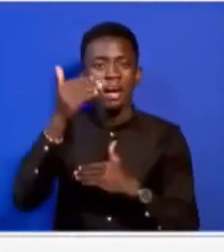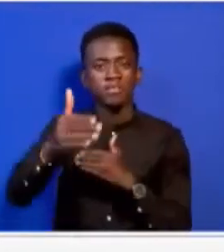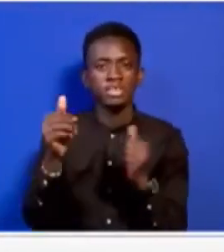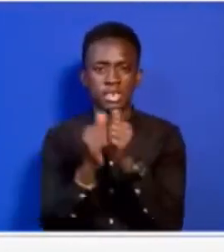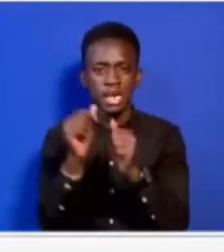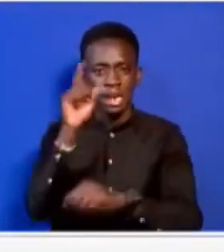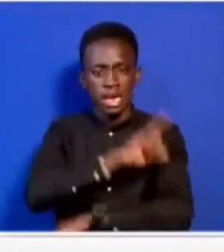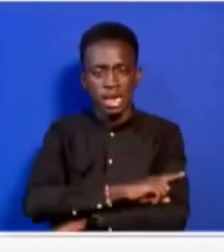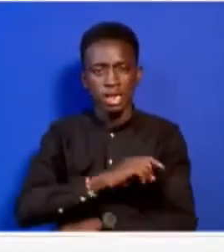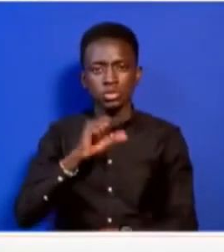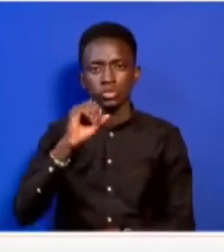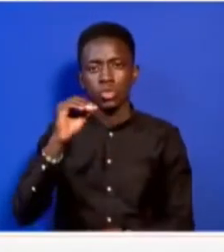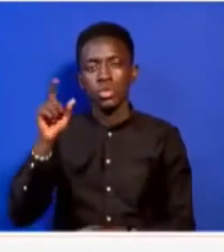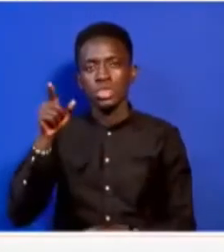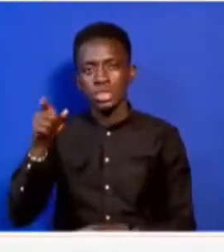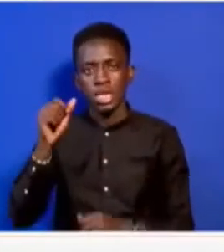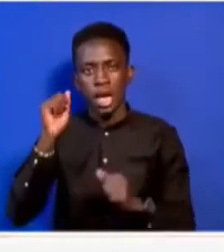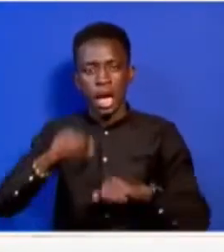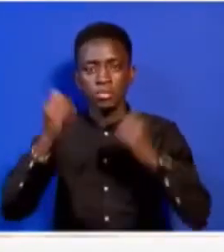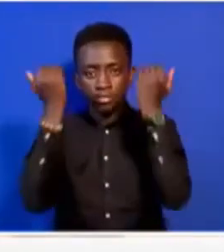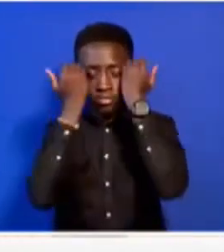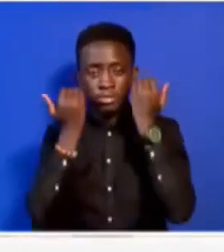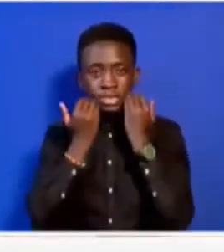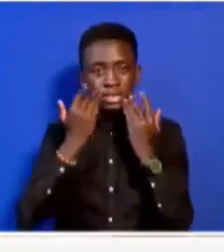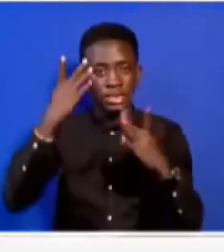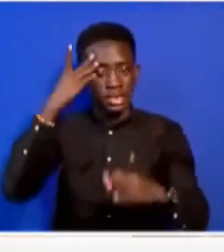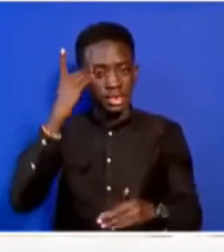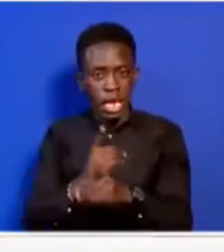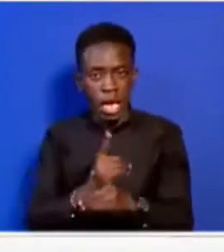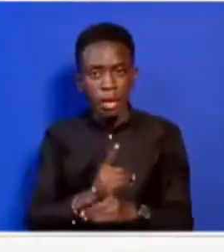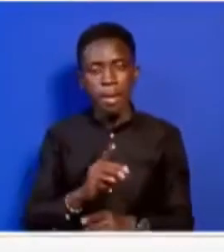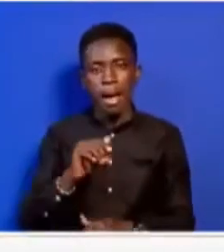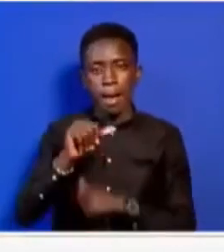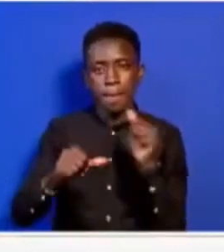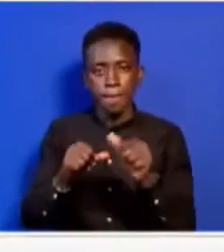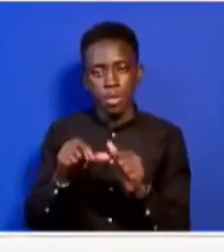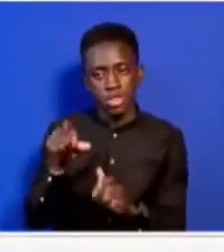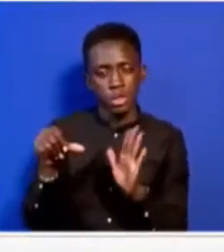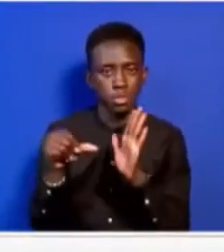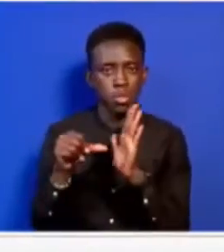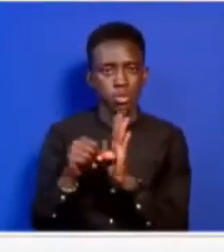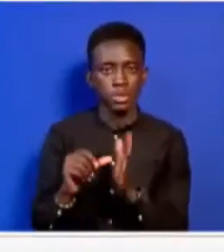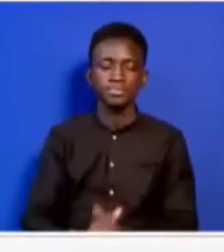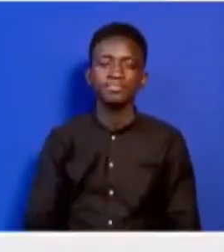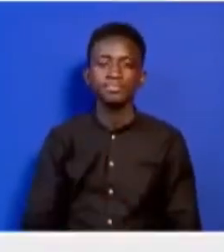kesi dhidi yao. Nikiripotia Mwale wa Kak, jina langu ni Caleb Mwicha.